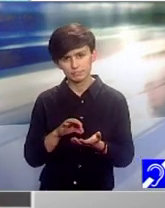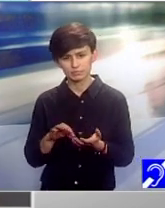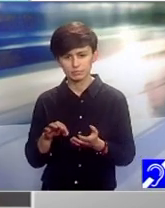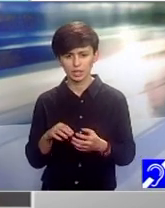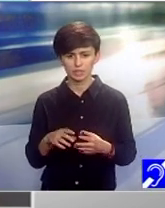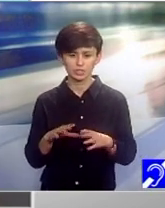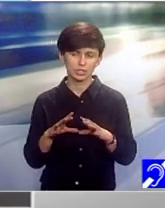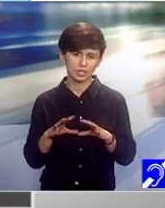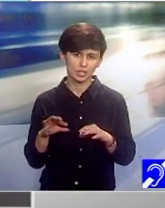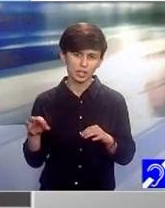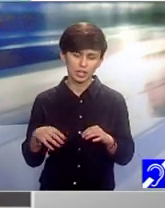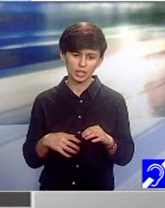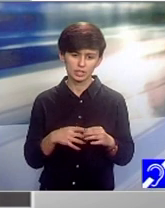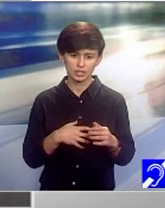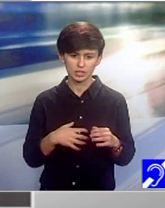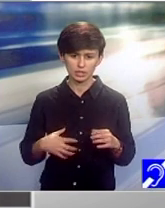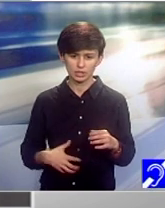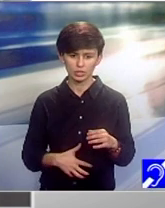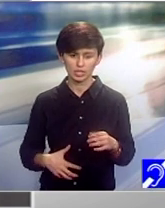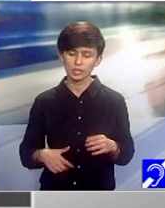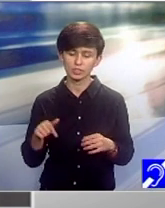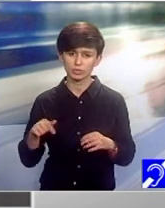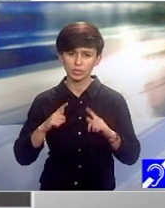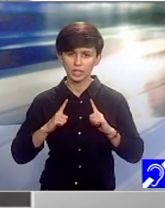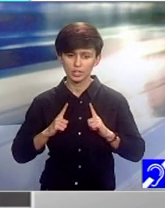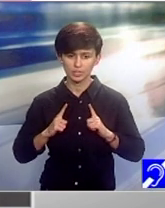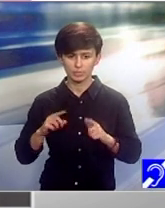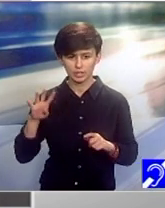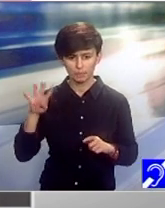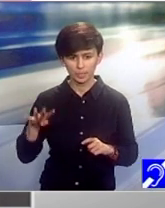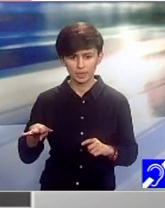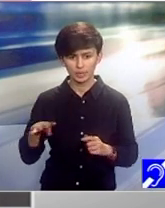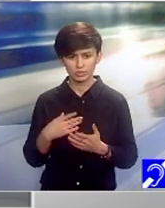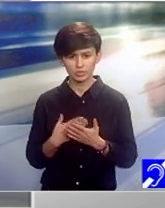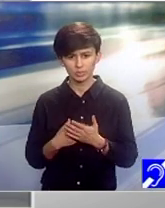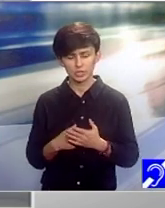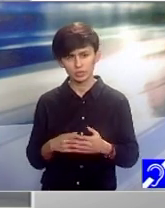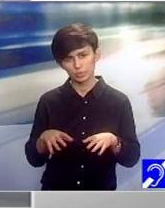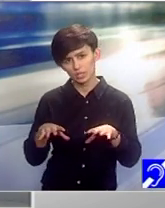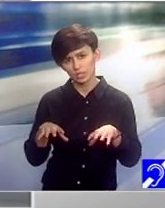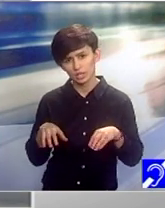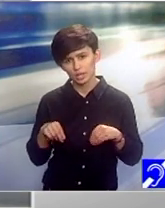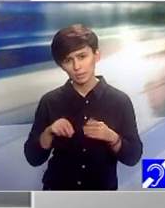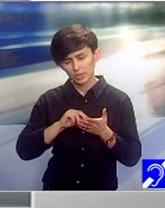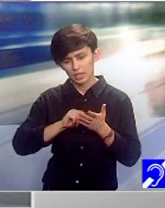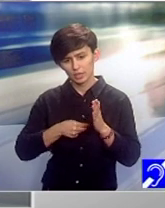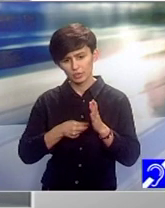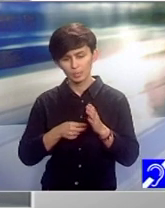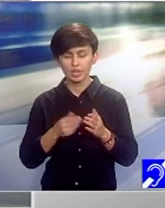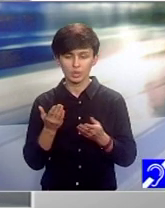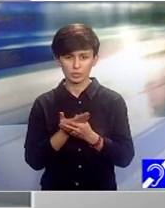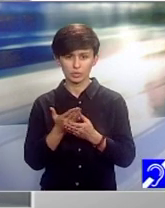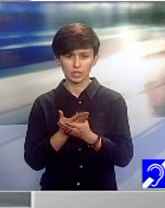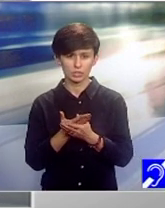în atenție. Da, îmi spui da. Acum că ai așteptat aproximativ 4 luni pentru aprobarea unui dosar. Aprobarea dosarului a fost